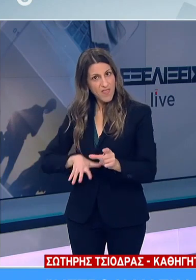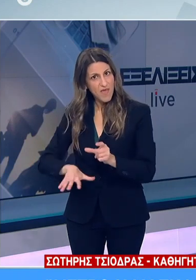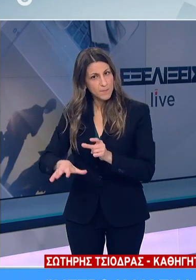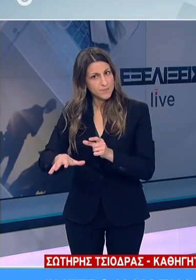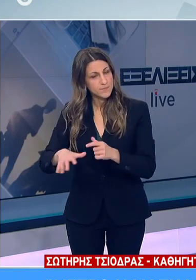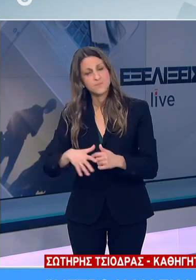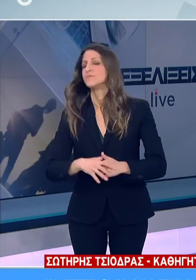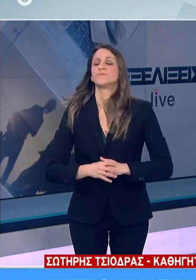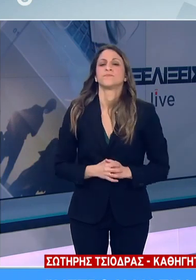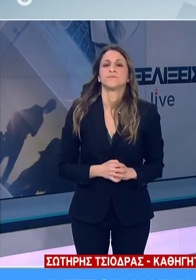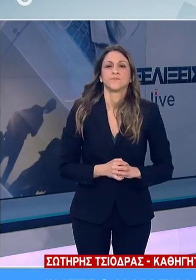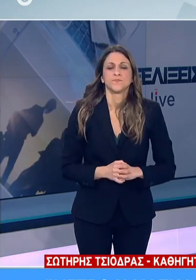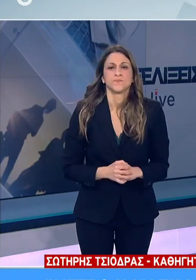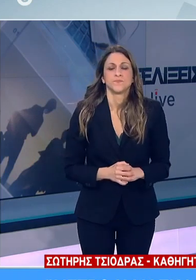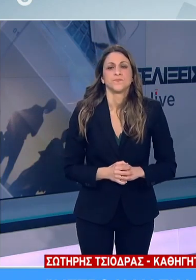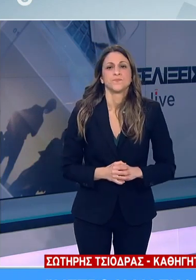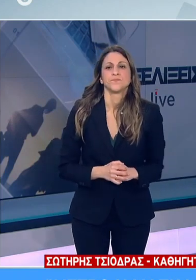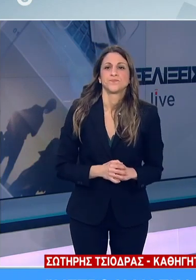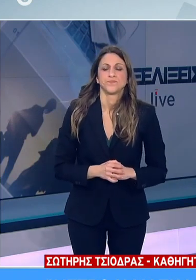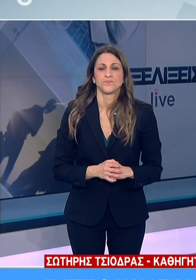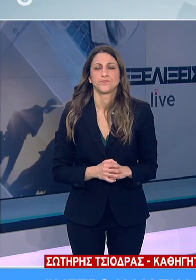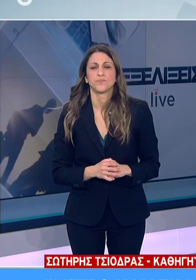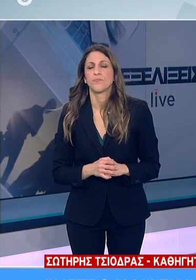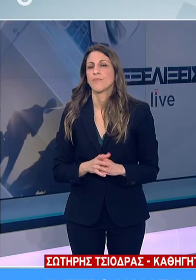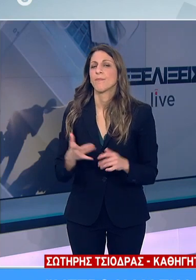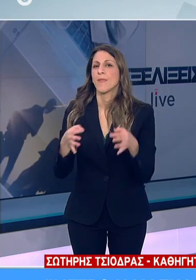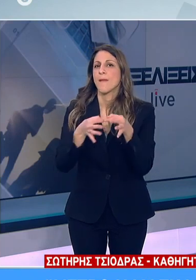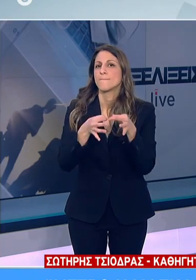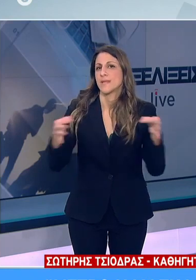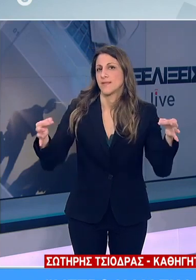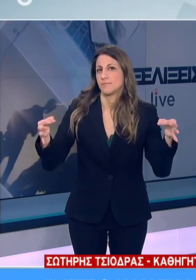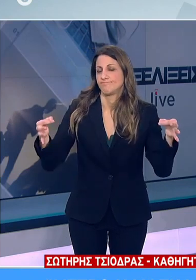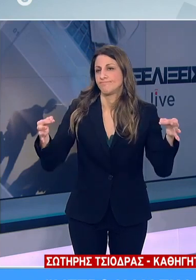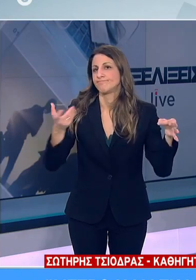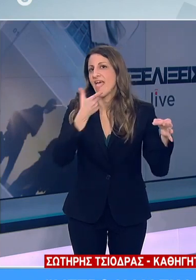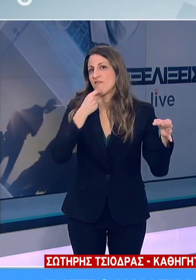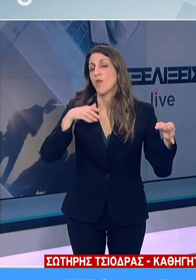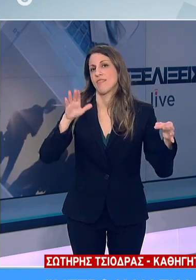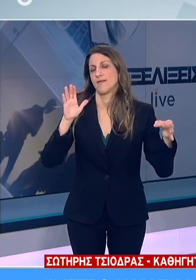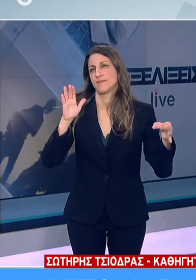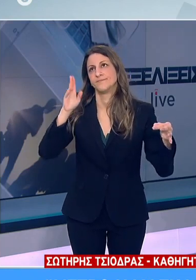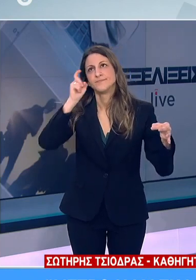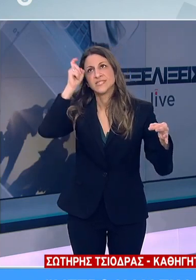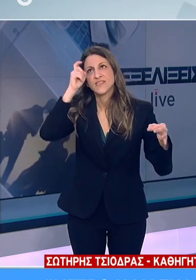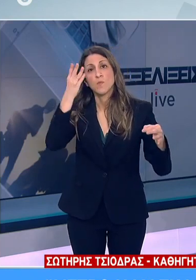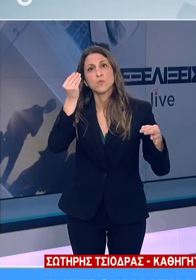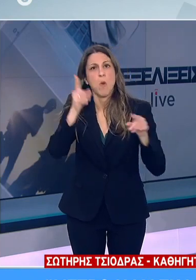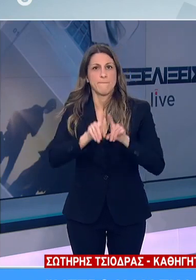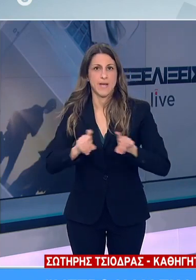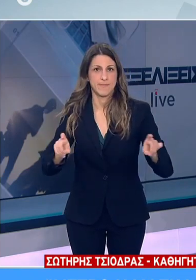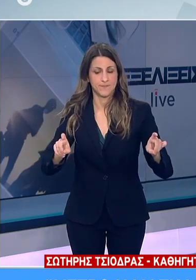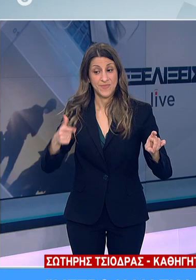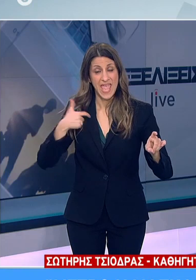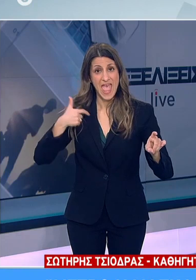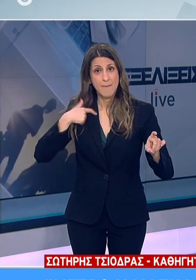Νομίζω είναι όλα τα μέτρα έχουν την οικονομική και την κοινωνική παράμετρο και την παράμετρο της δημόσιας υγείας. Εμάς μας ενδιαφέρει σαν επιστήμονες η